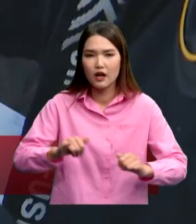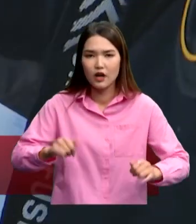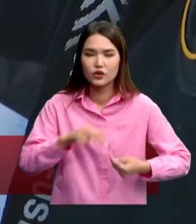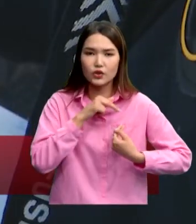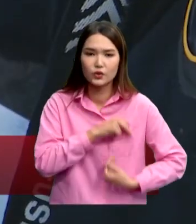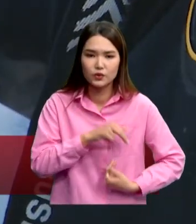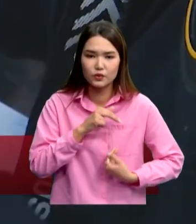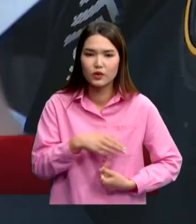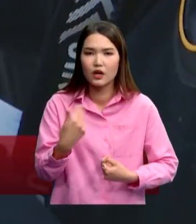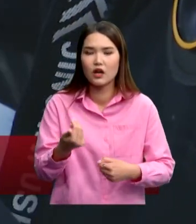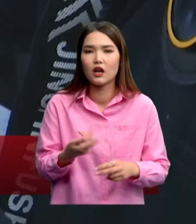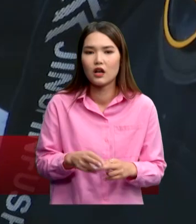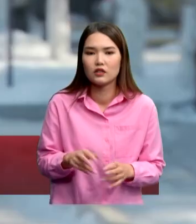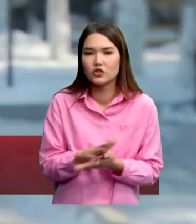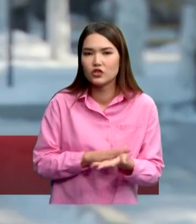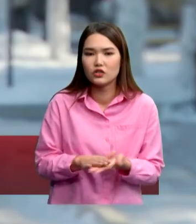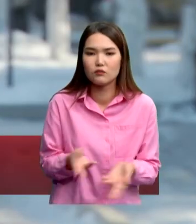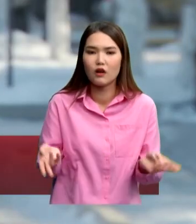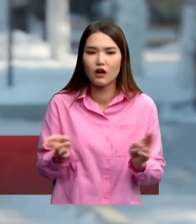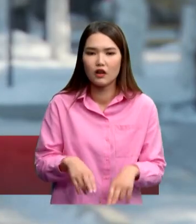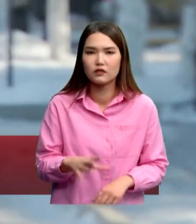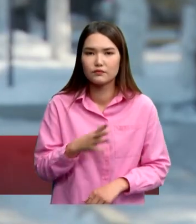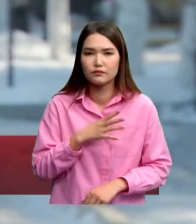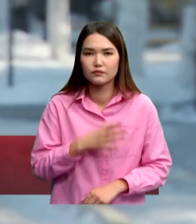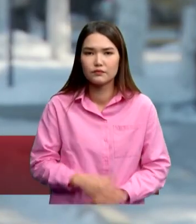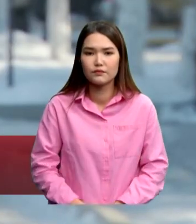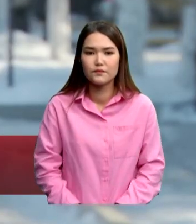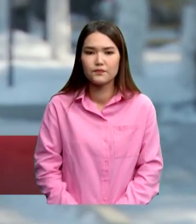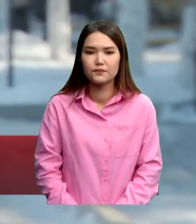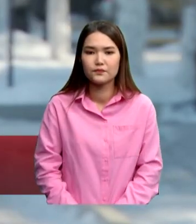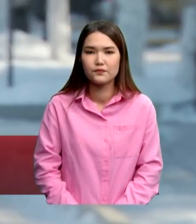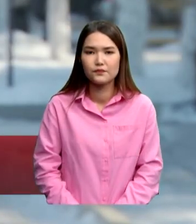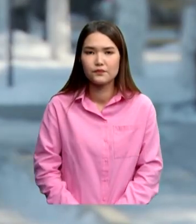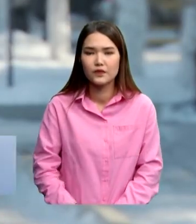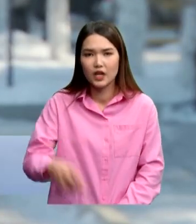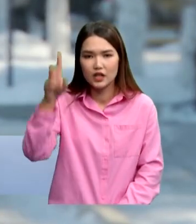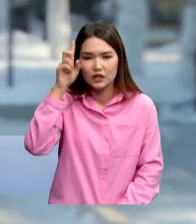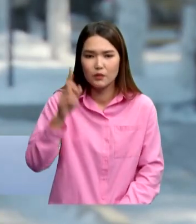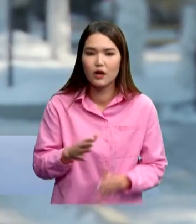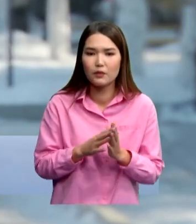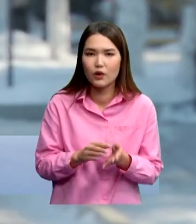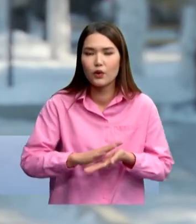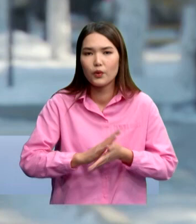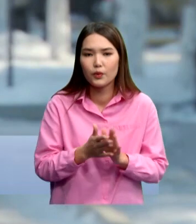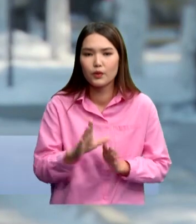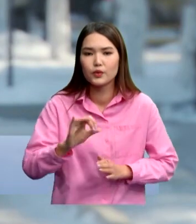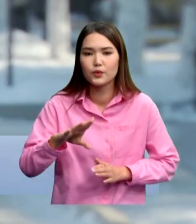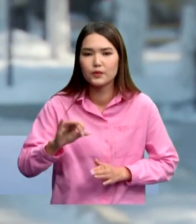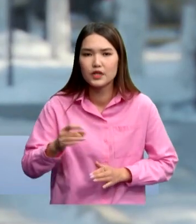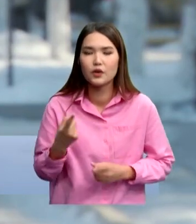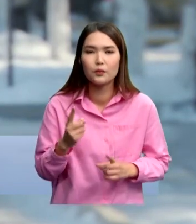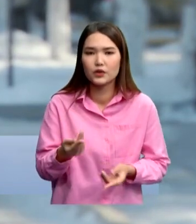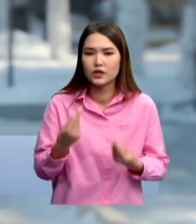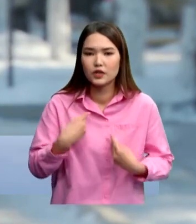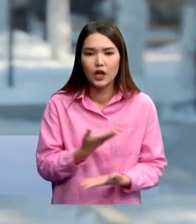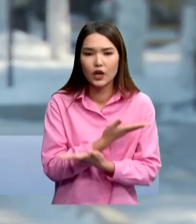труда агрария остался ни с чем 50 процентов положенных субсидий мне почему-то